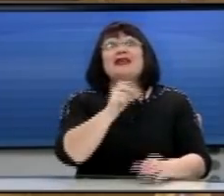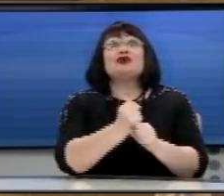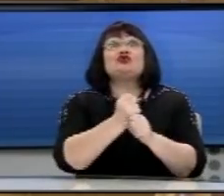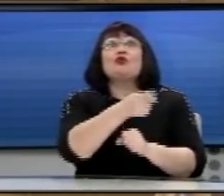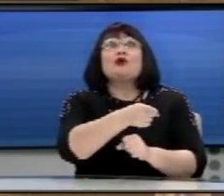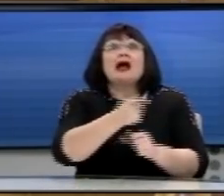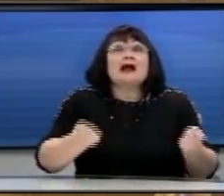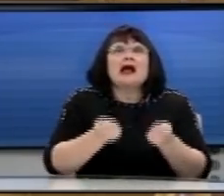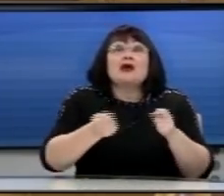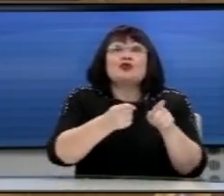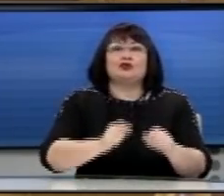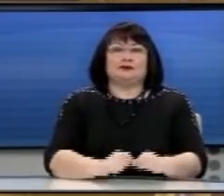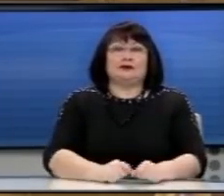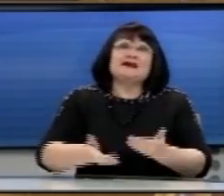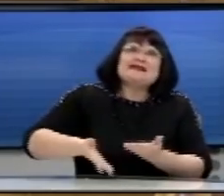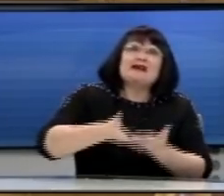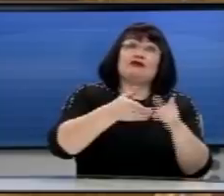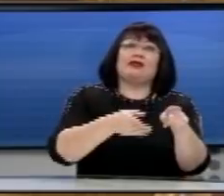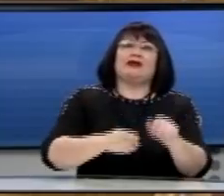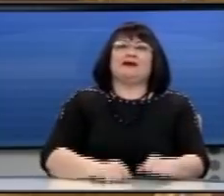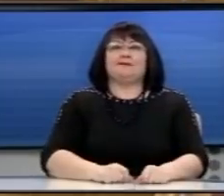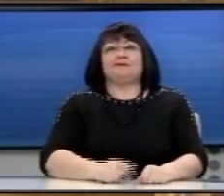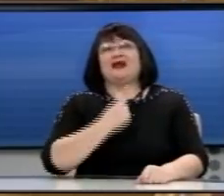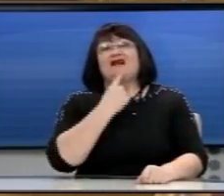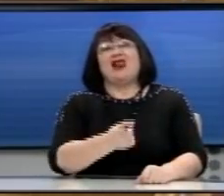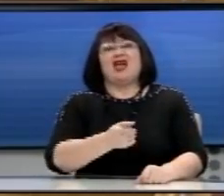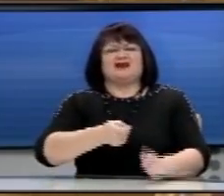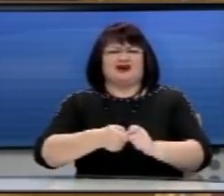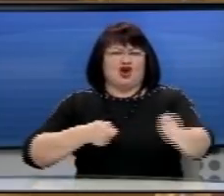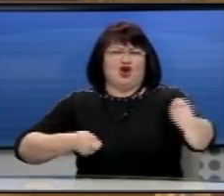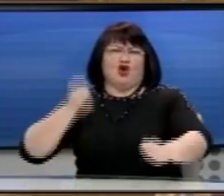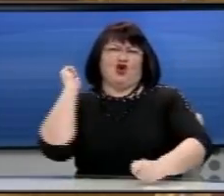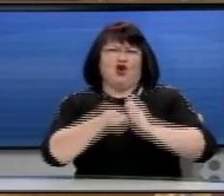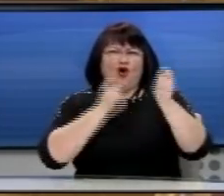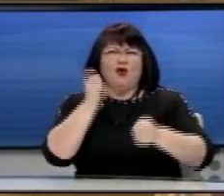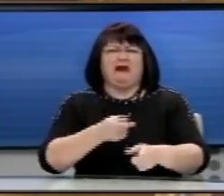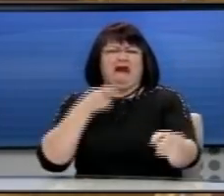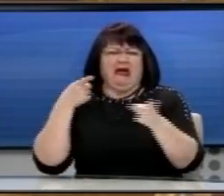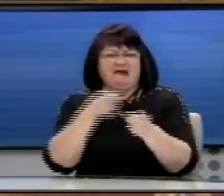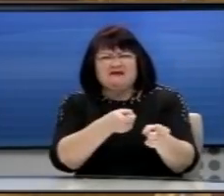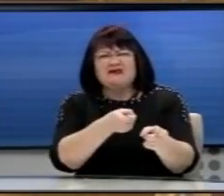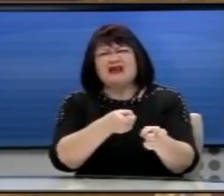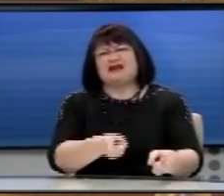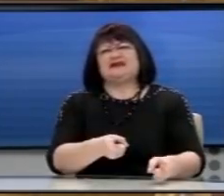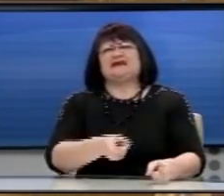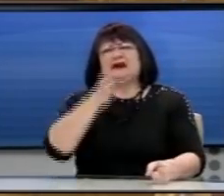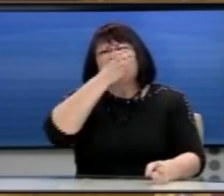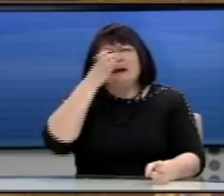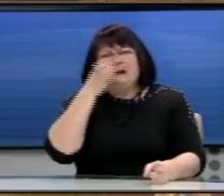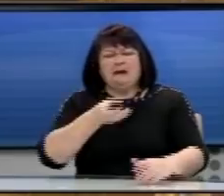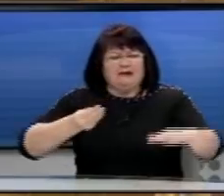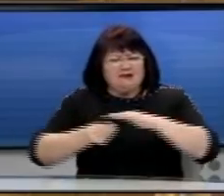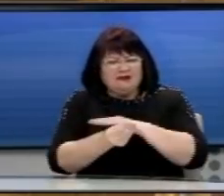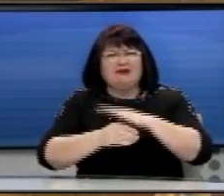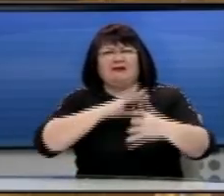οι ομάδες. Όσο για τα περί τραμπούκων, ροπαλοφόρων, εκβιαστών, εθισμένων στη ρεμούλα